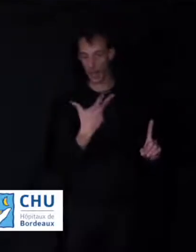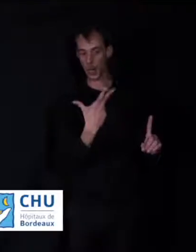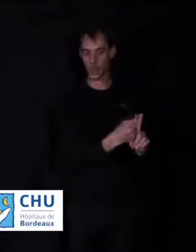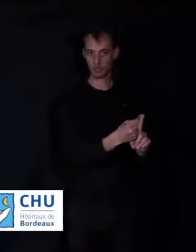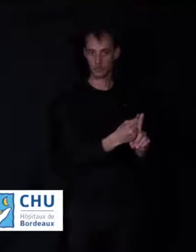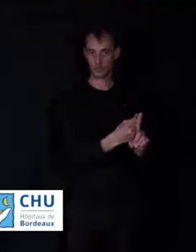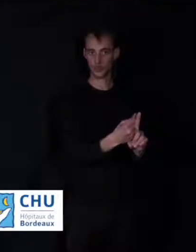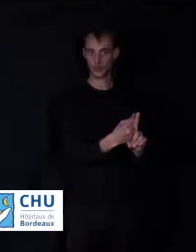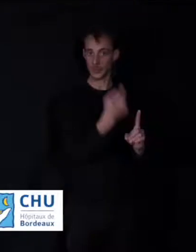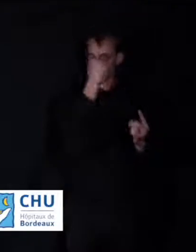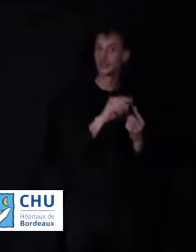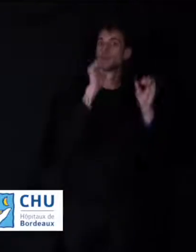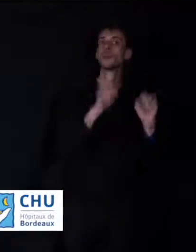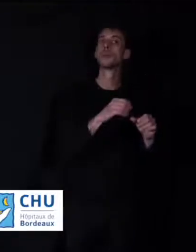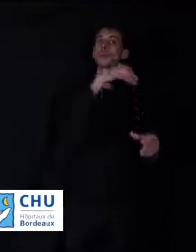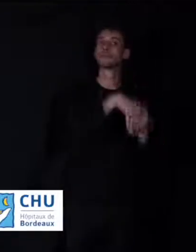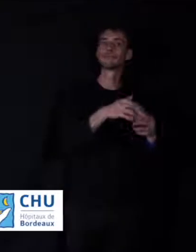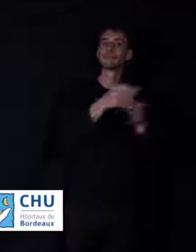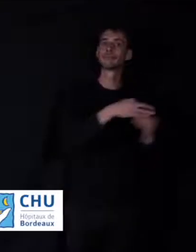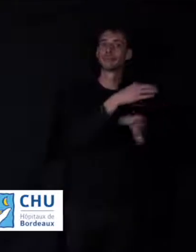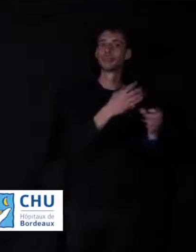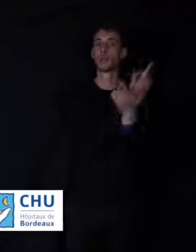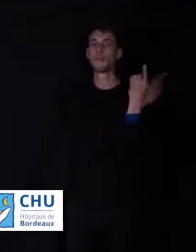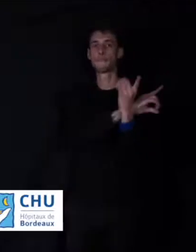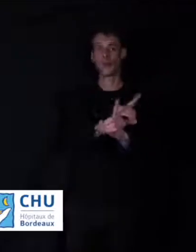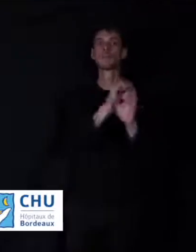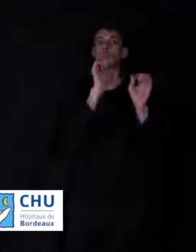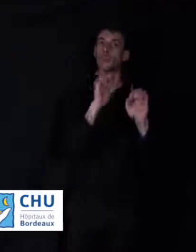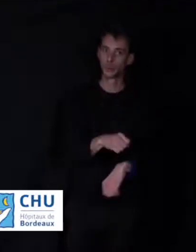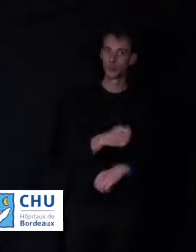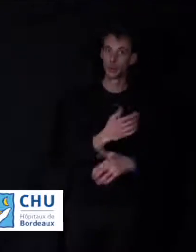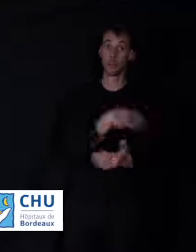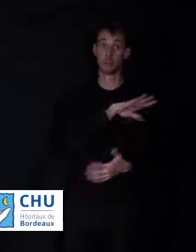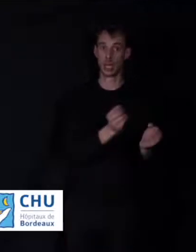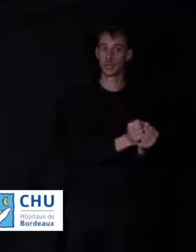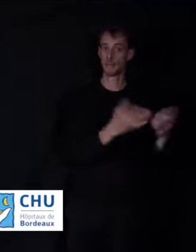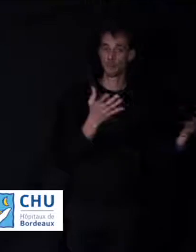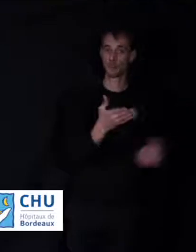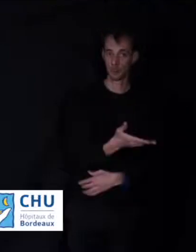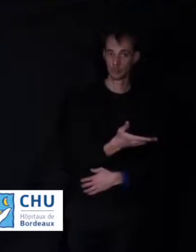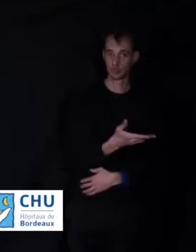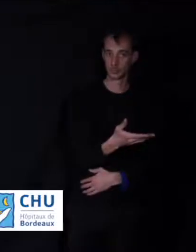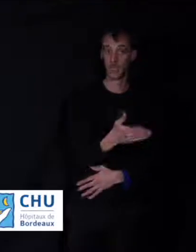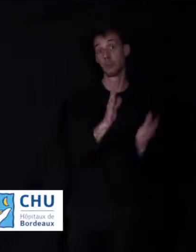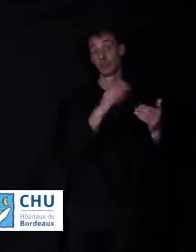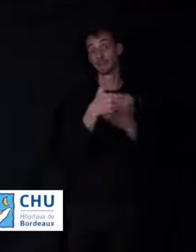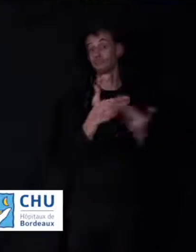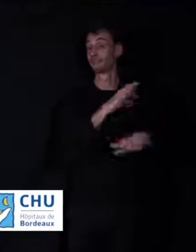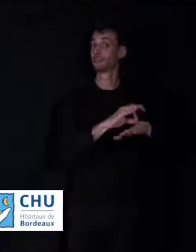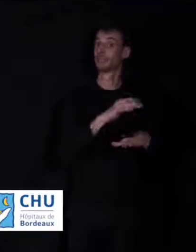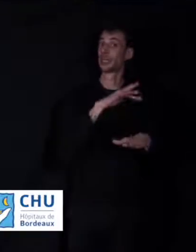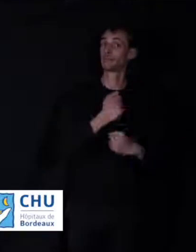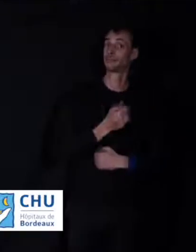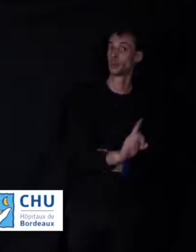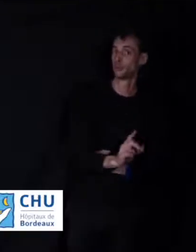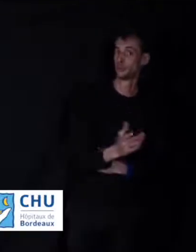une immunité et espérer ne pas développer la maladie grâce à ce procédé. Alors, bien évidemment,